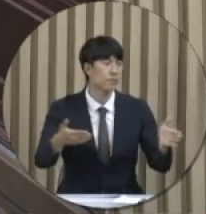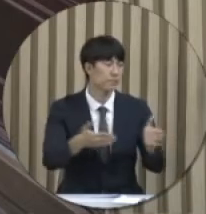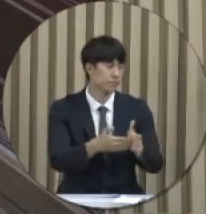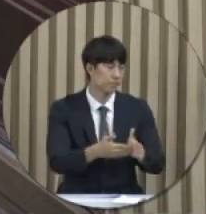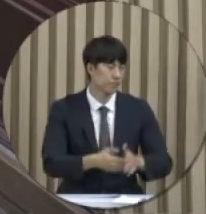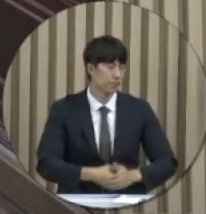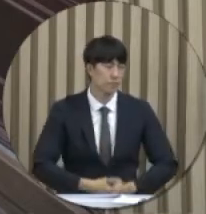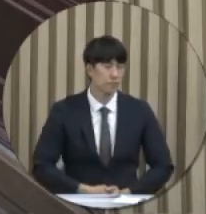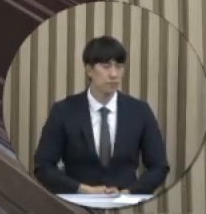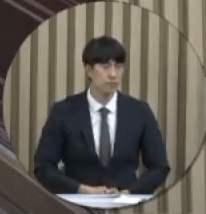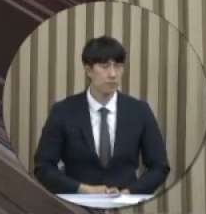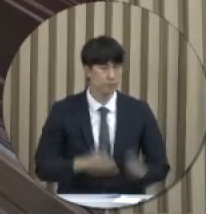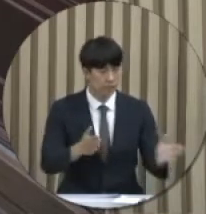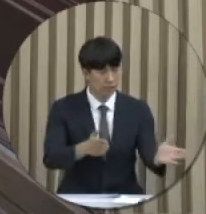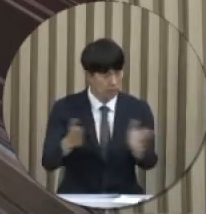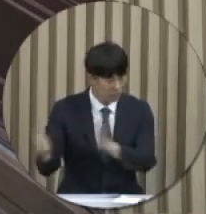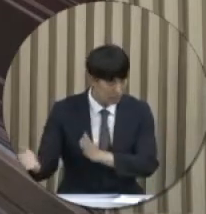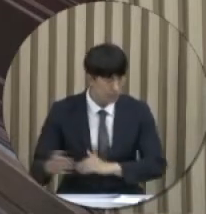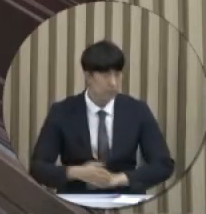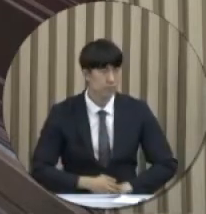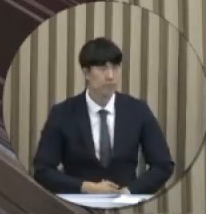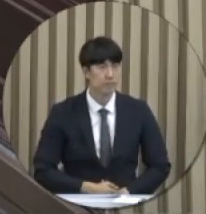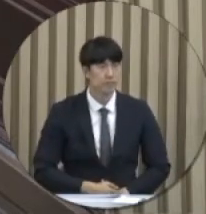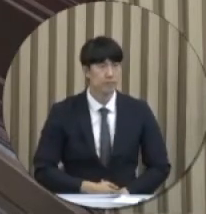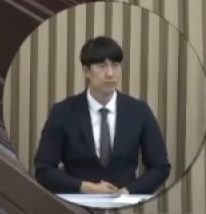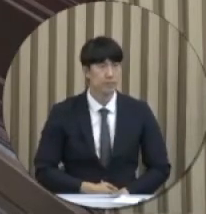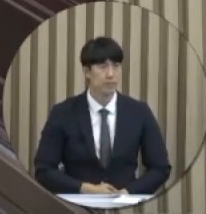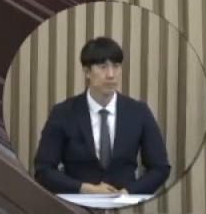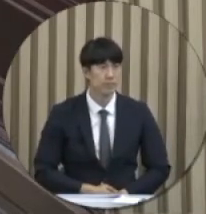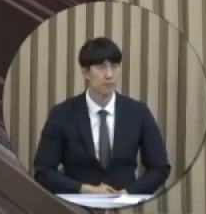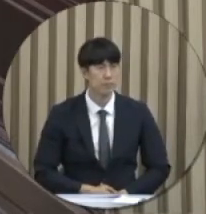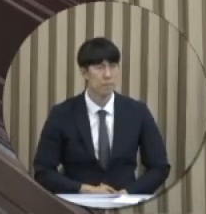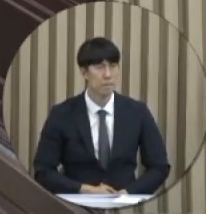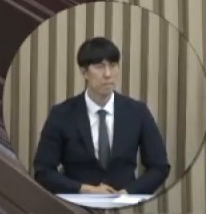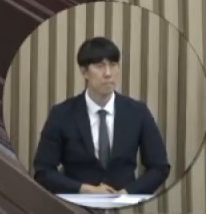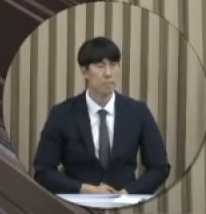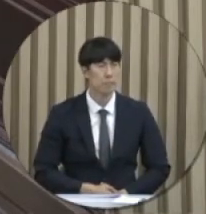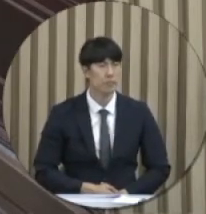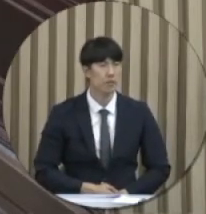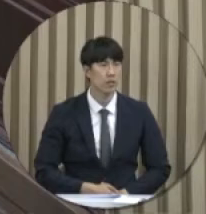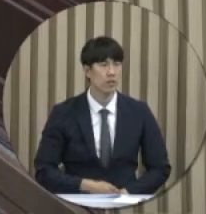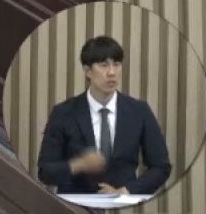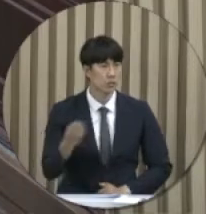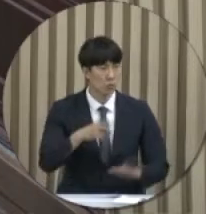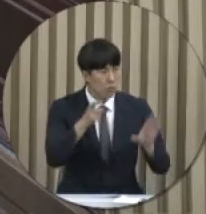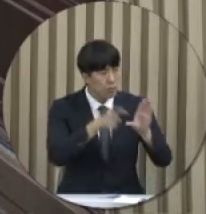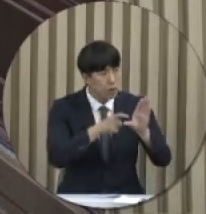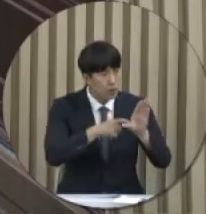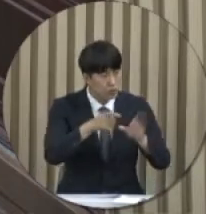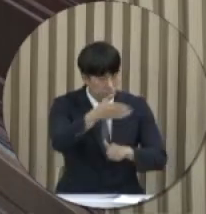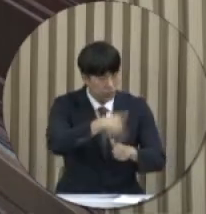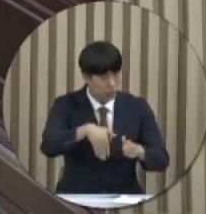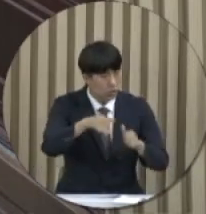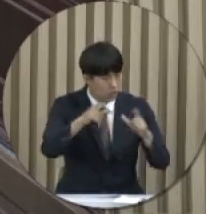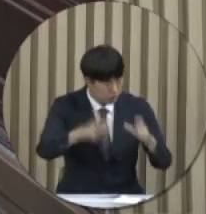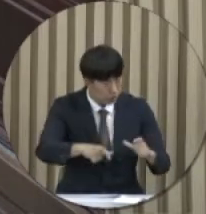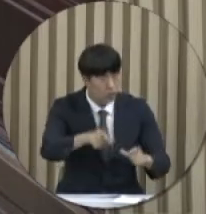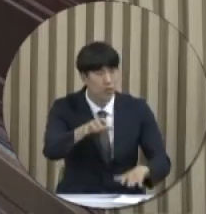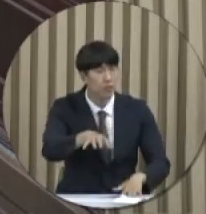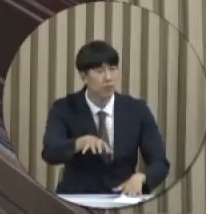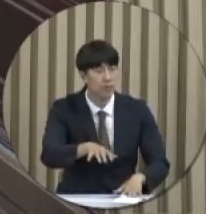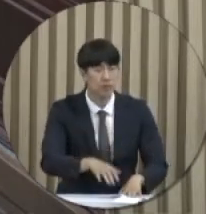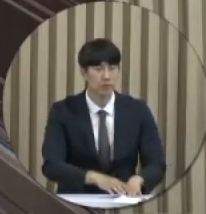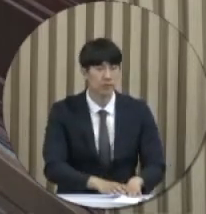하겠습니다. 다음 질문 넘어가 보도록 하겠습니다. 뭐 계속 그 병점 지역의 현안 사업들인데요. 오전에도 우리